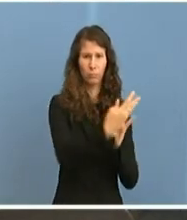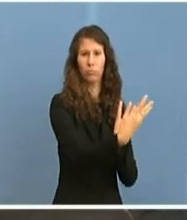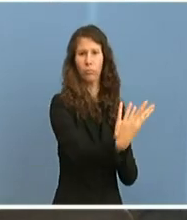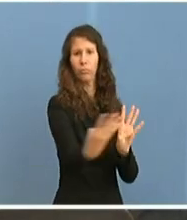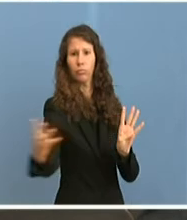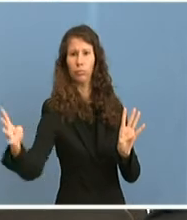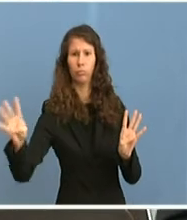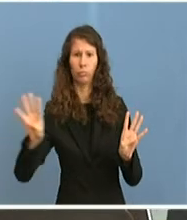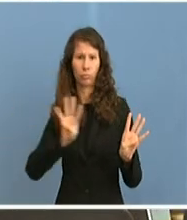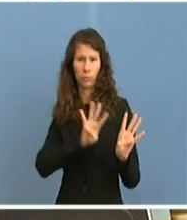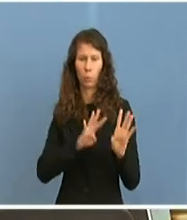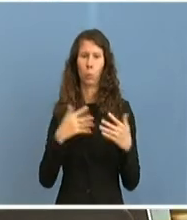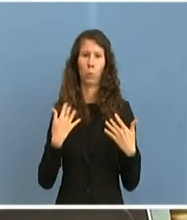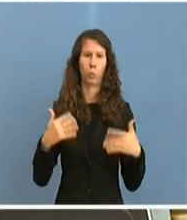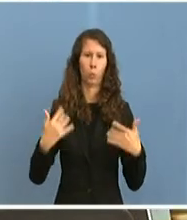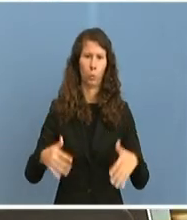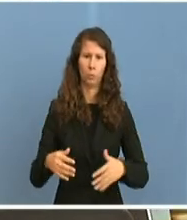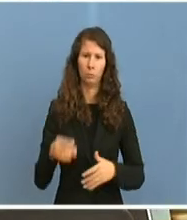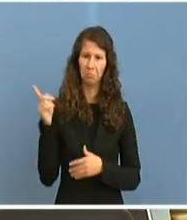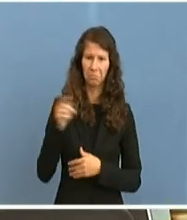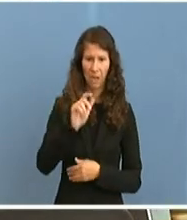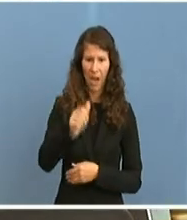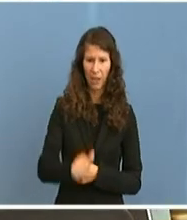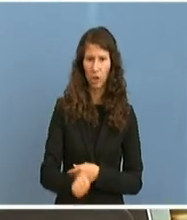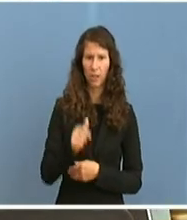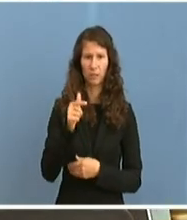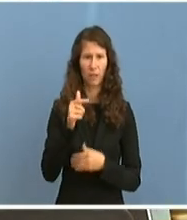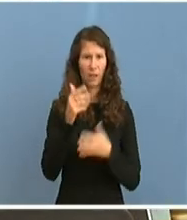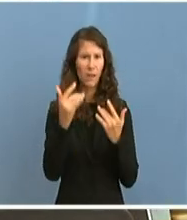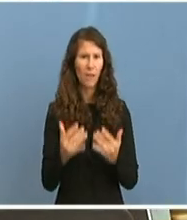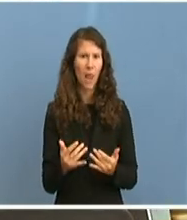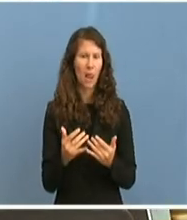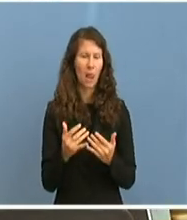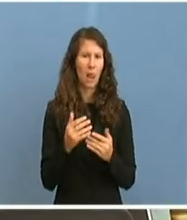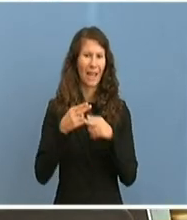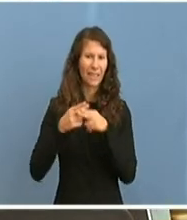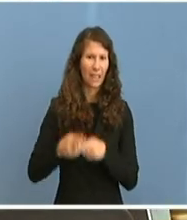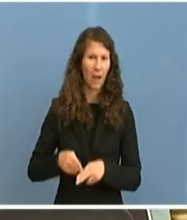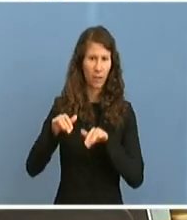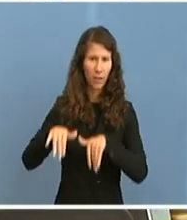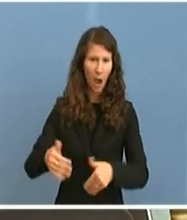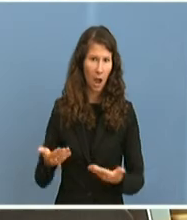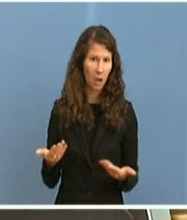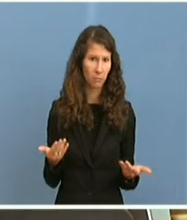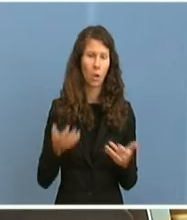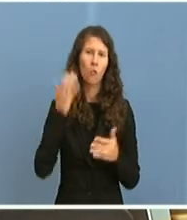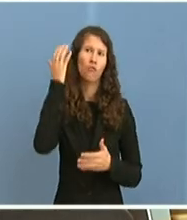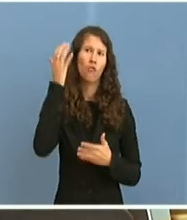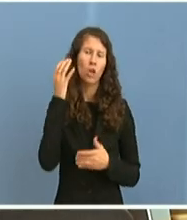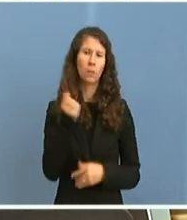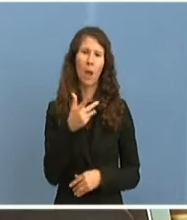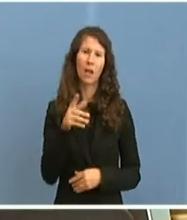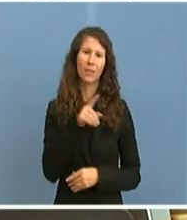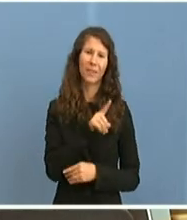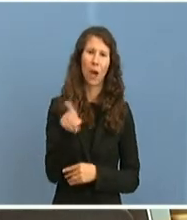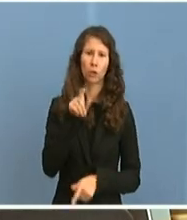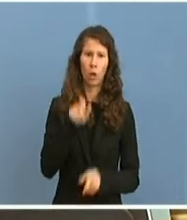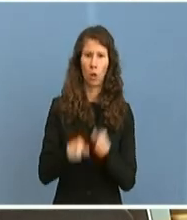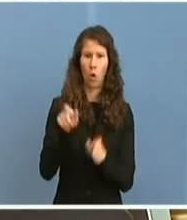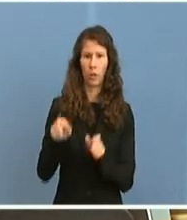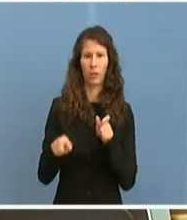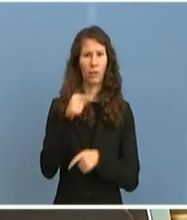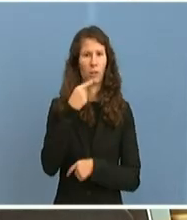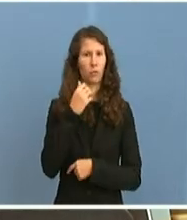Einschätzung geben, wie die Kapazitäten sind, wie viel Luft da noch ist und welche Auswirkungen das hat, wenn jetzt tausende Leute, die irgendwie noch in Urlaub